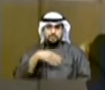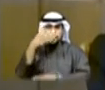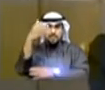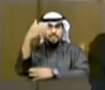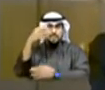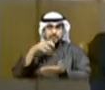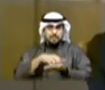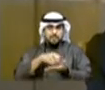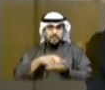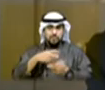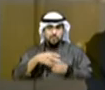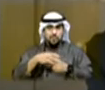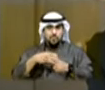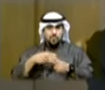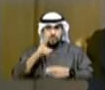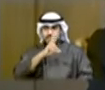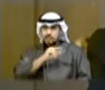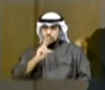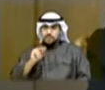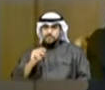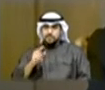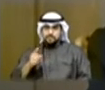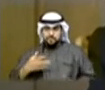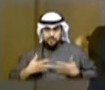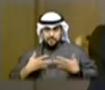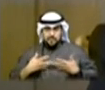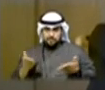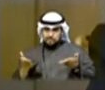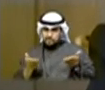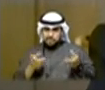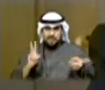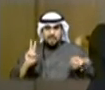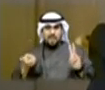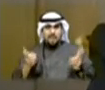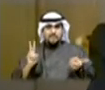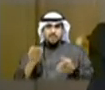هذا الحفل البسيط لبعض عائلات من فقدوا حياتهم